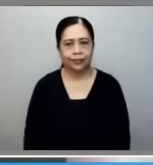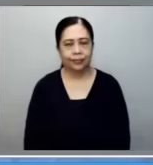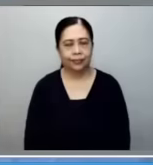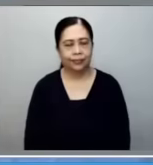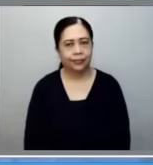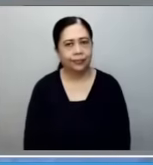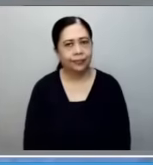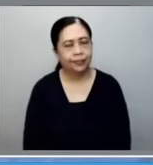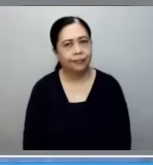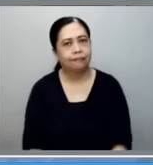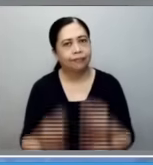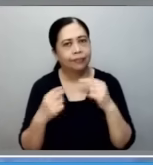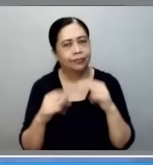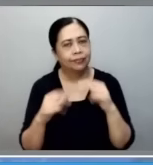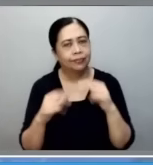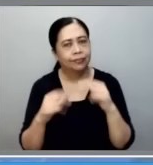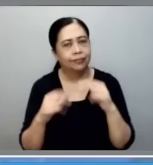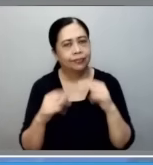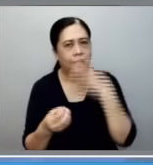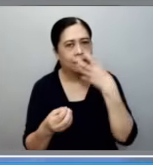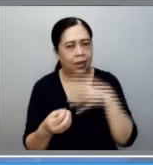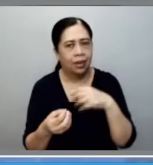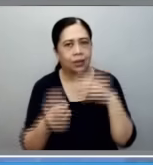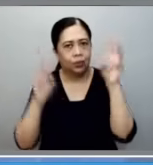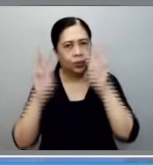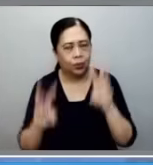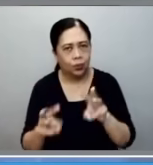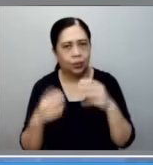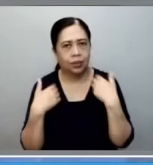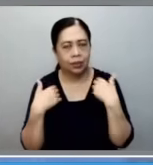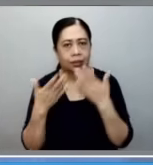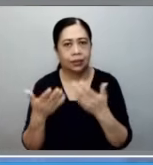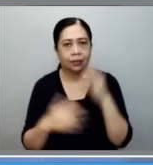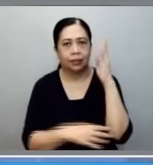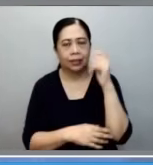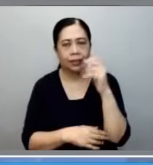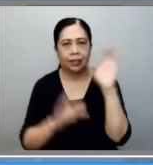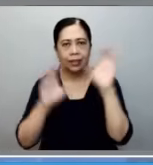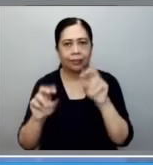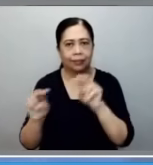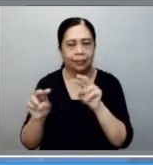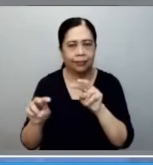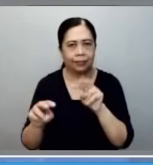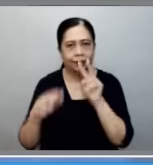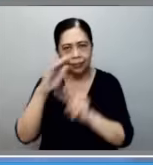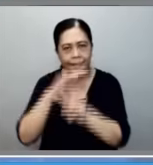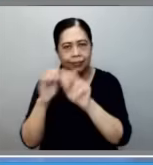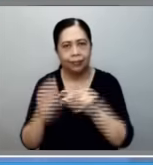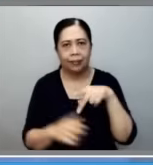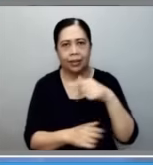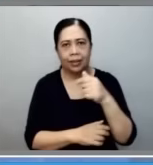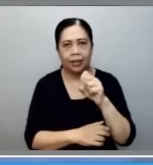Sa gitna ng mga balita tungkol sa init ng panahon, nakasalang sa balitang hali si Climate Monitoring and Prediction Section Chief ng PAGASA na si